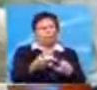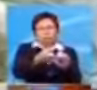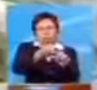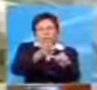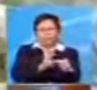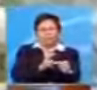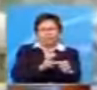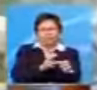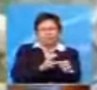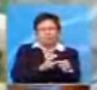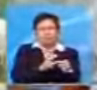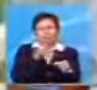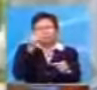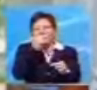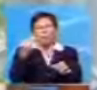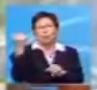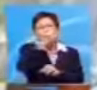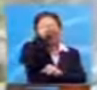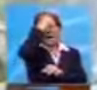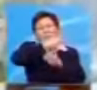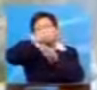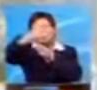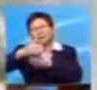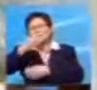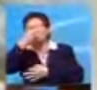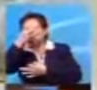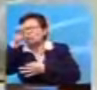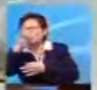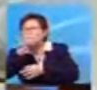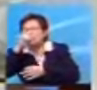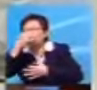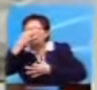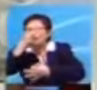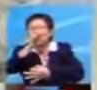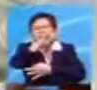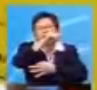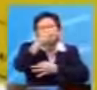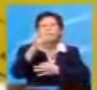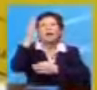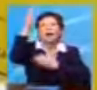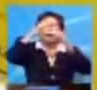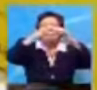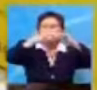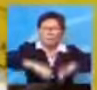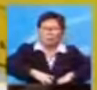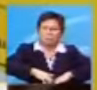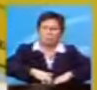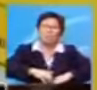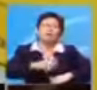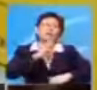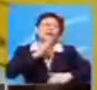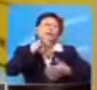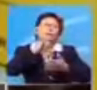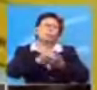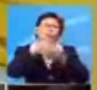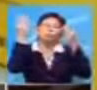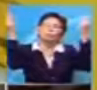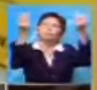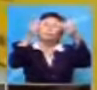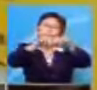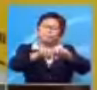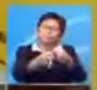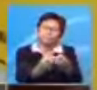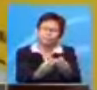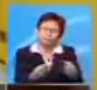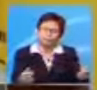sebelamai Haji selepas terpedaya kononnya th akan bankra Beliau berkata demikian pada Majlis pecah